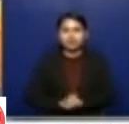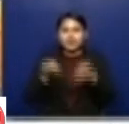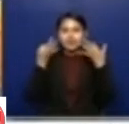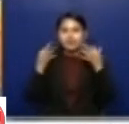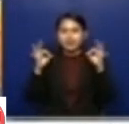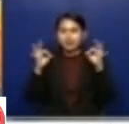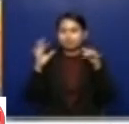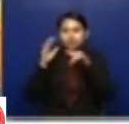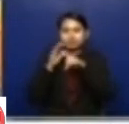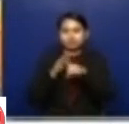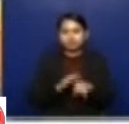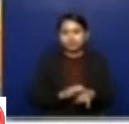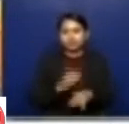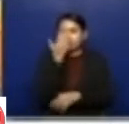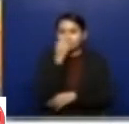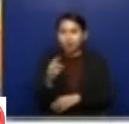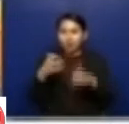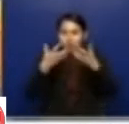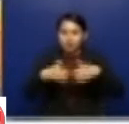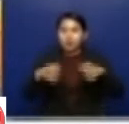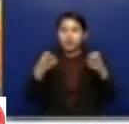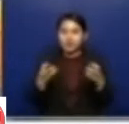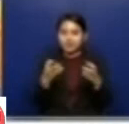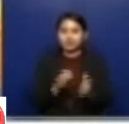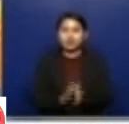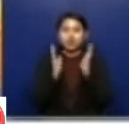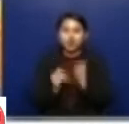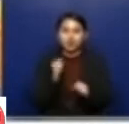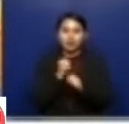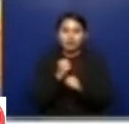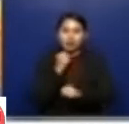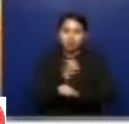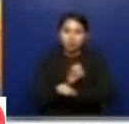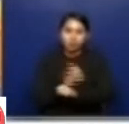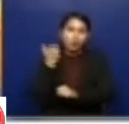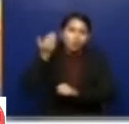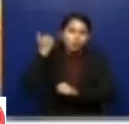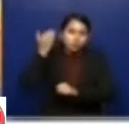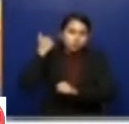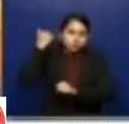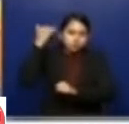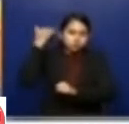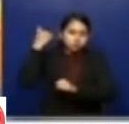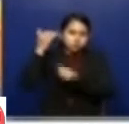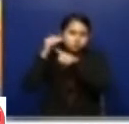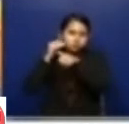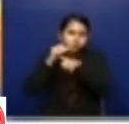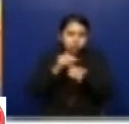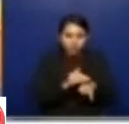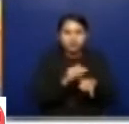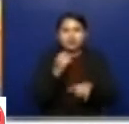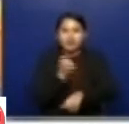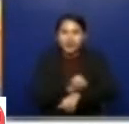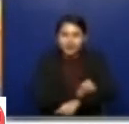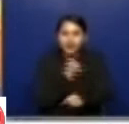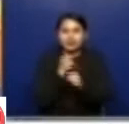พจากเมืองแร่คนงานเมืองแร่ทุกยุคทุกสมัยที่ถูกกดขี่ขูดรีดแรงงานจาก